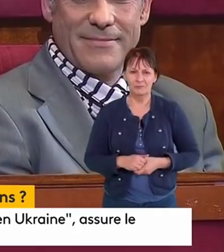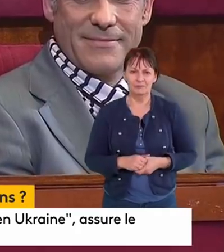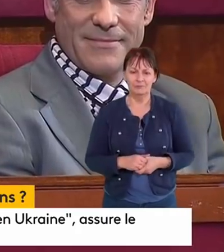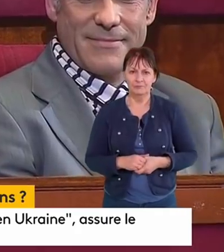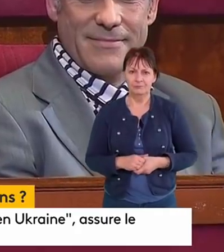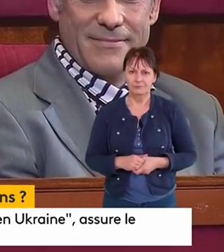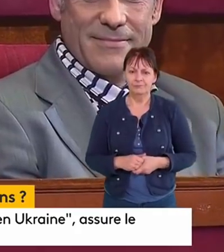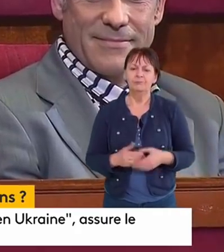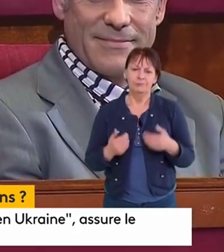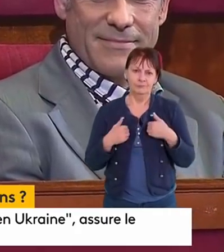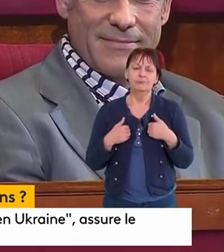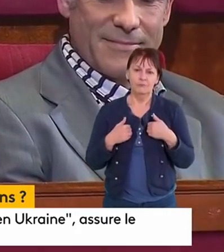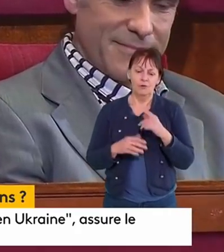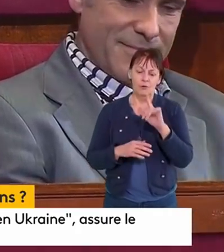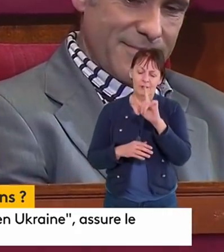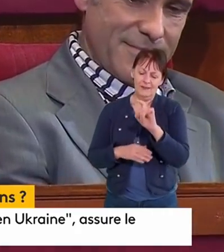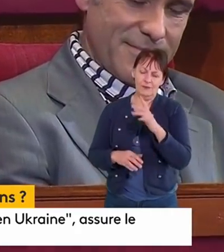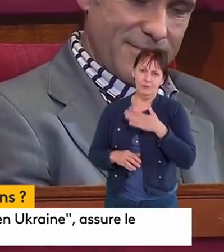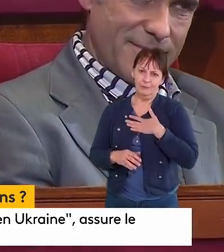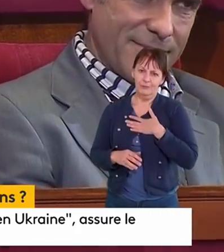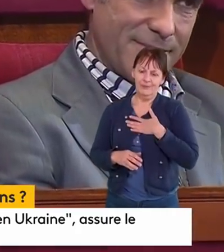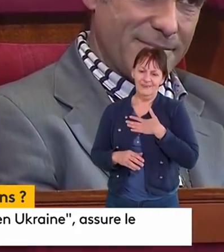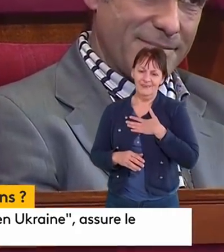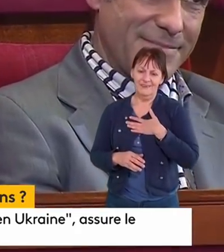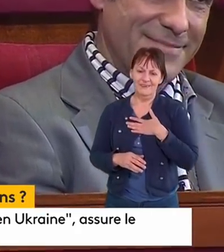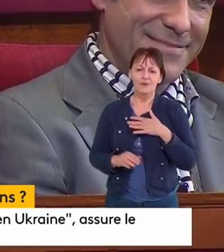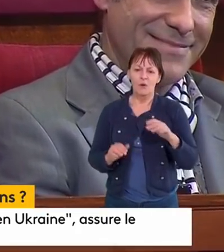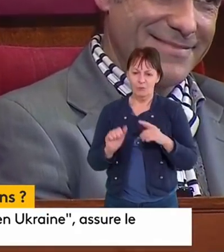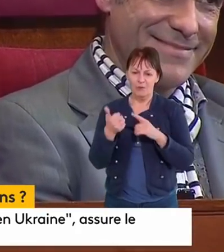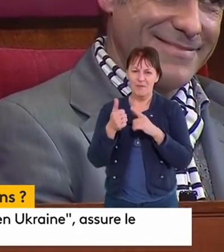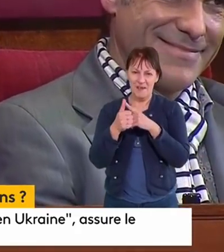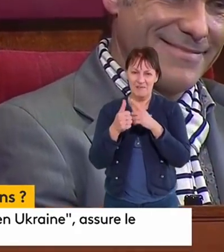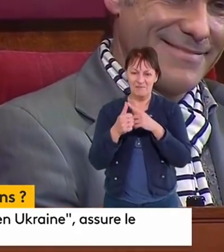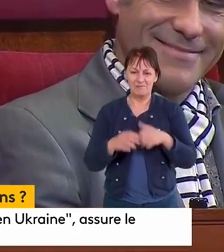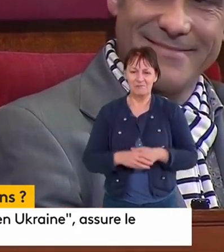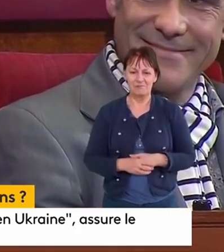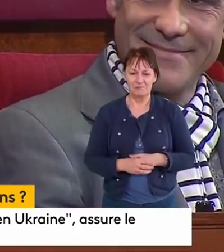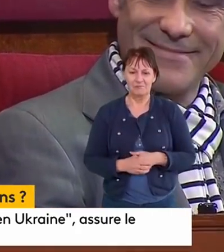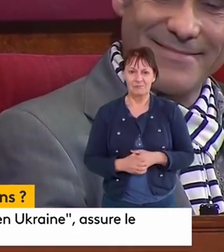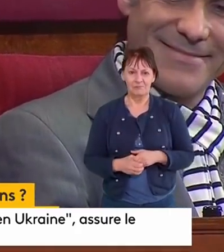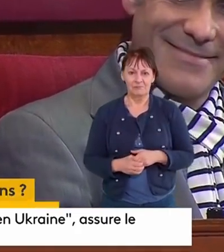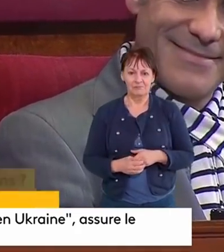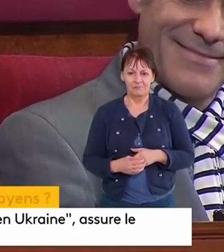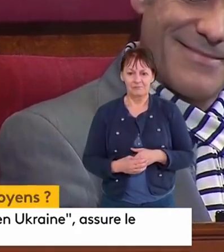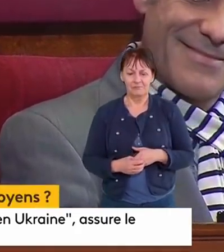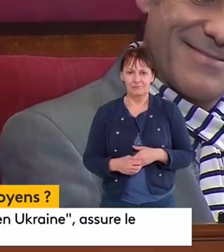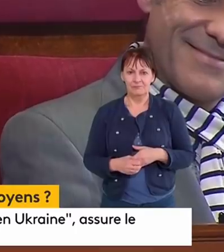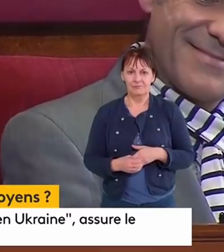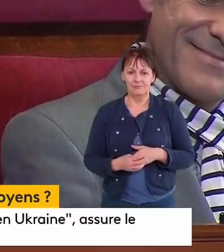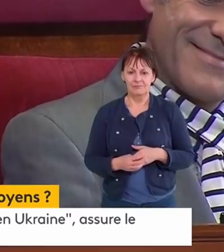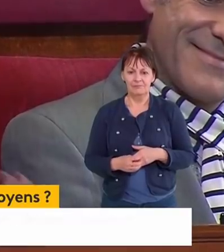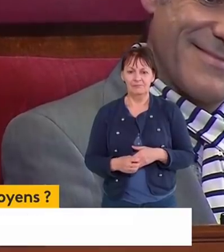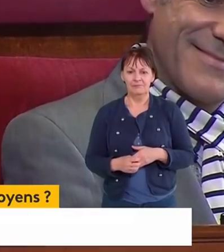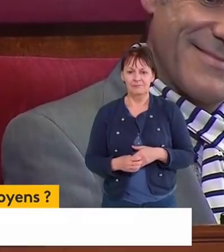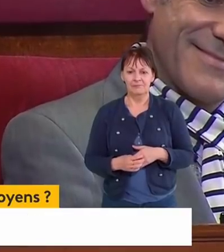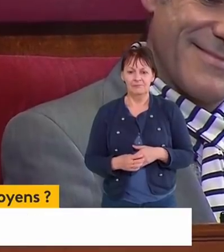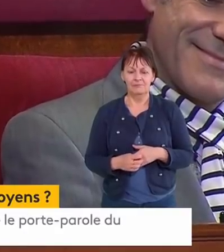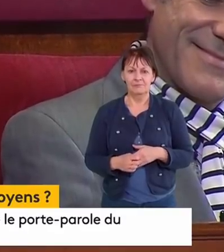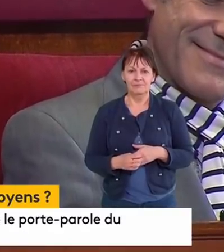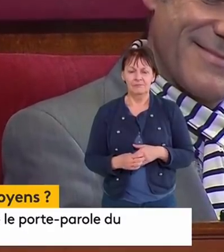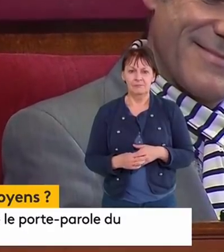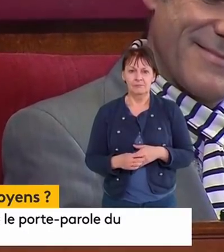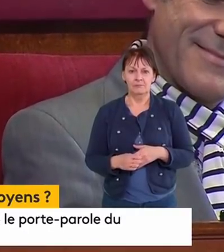Je vais poser la mienne. On commence par une première. On commence par la première ? Allez-y. Je vais commencer par la